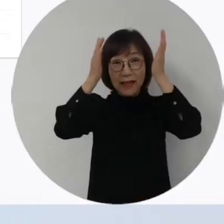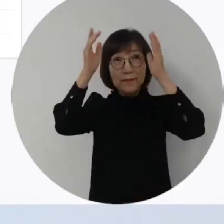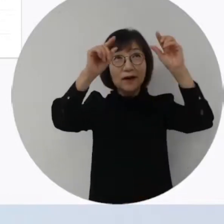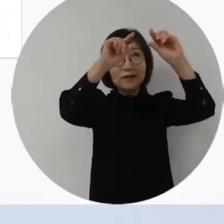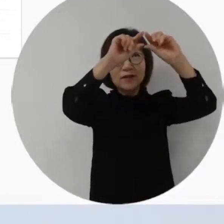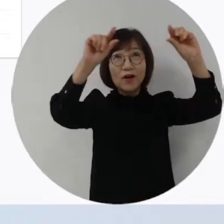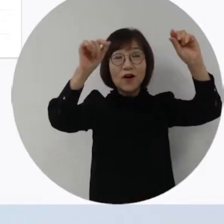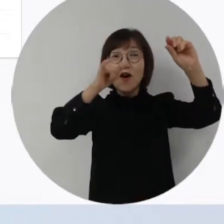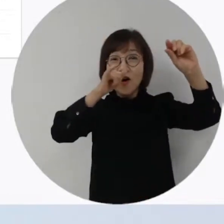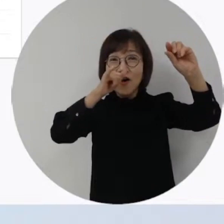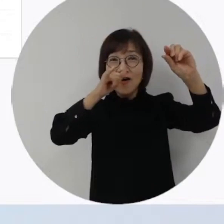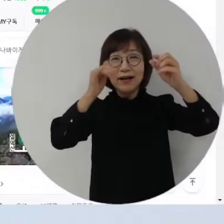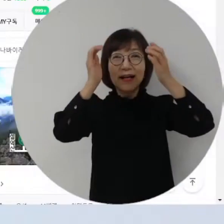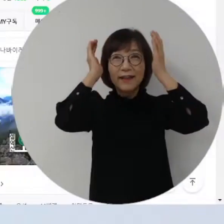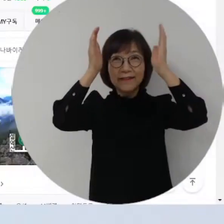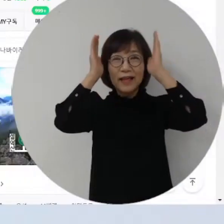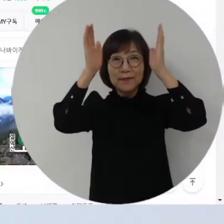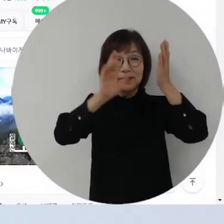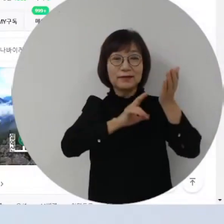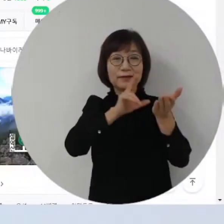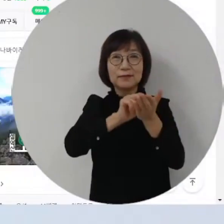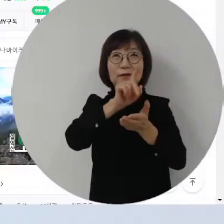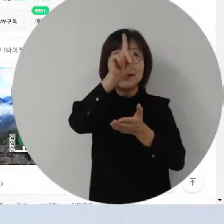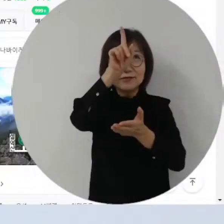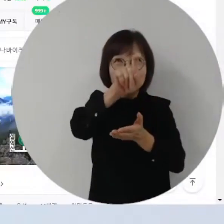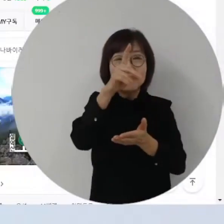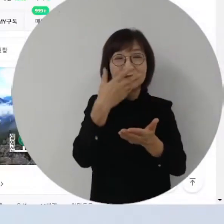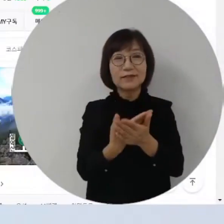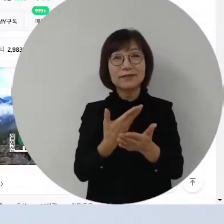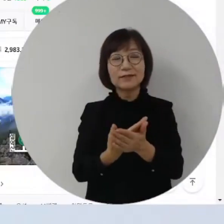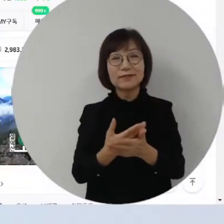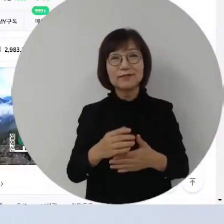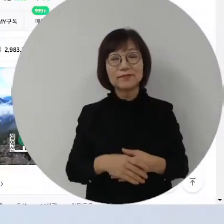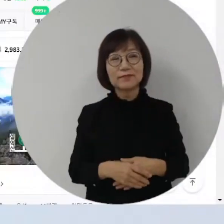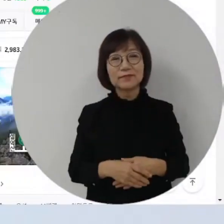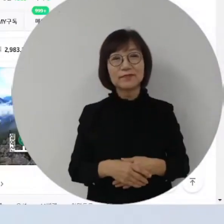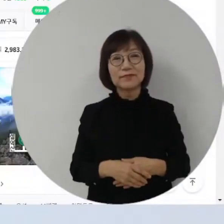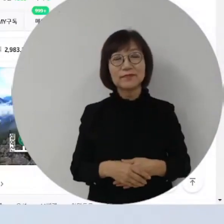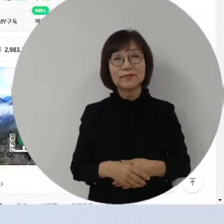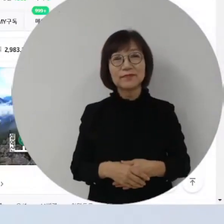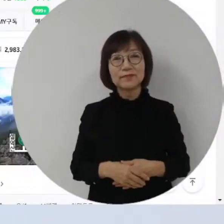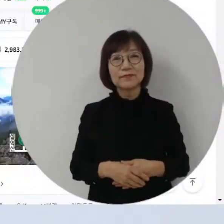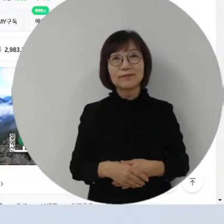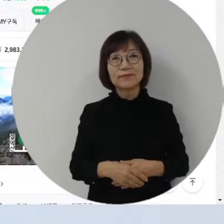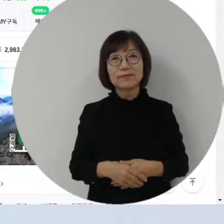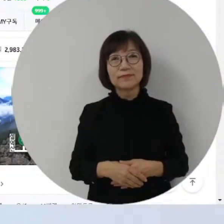주소 입력줄에다가 마우스 커서 이동해 주시고요. 클릭해 줍니다.